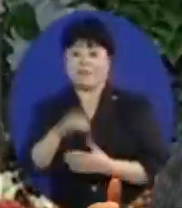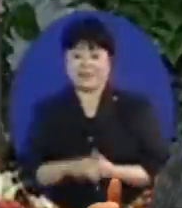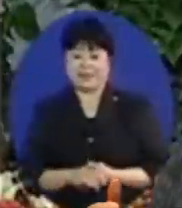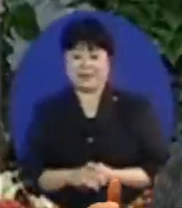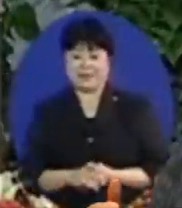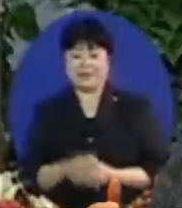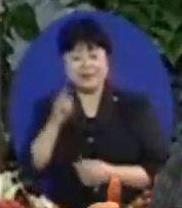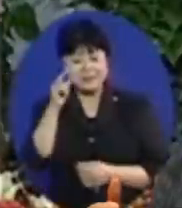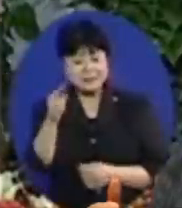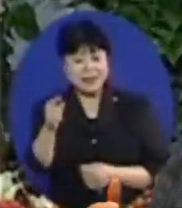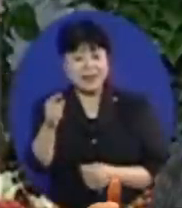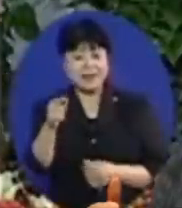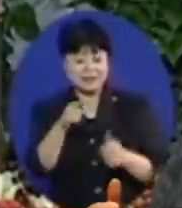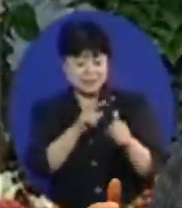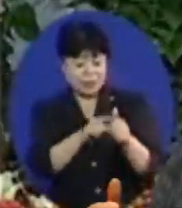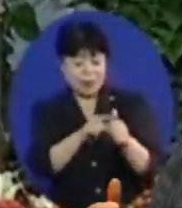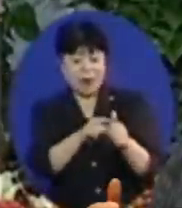그가